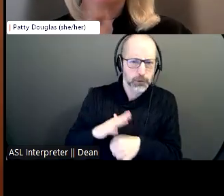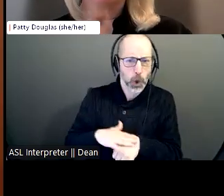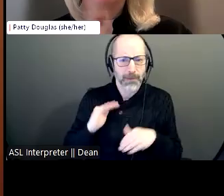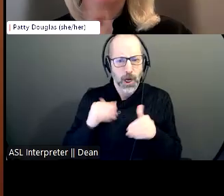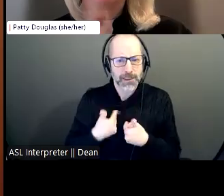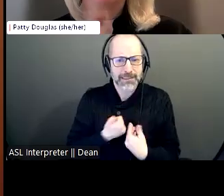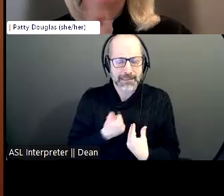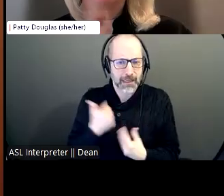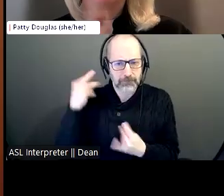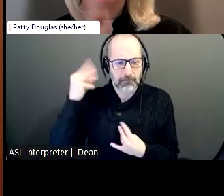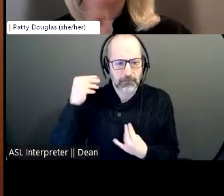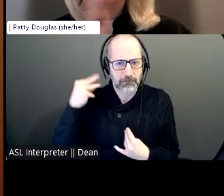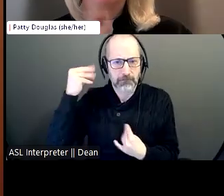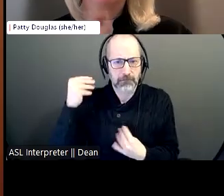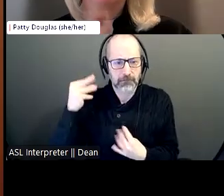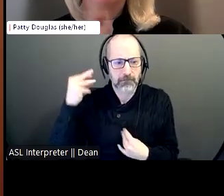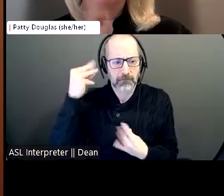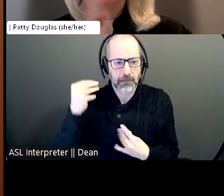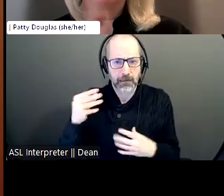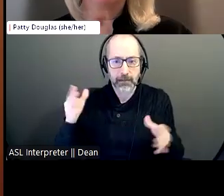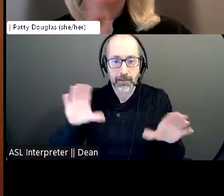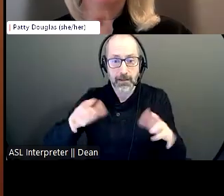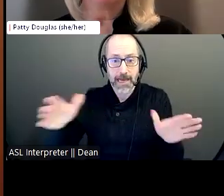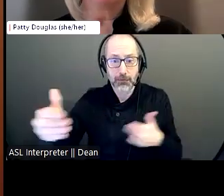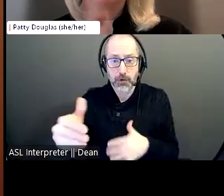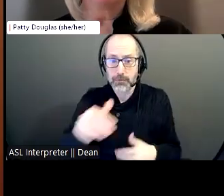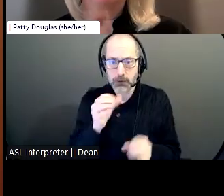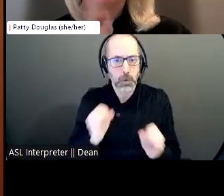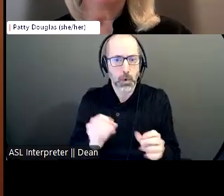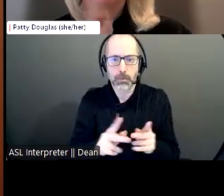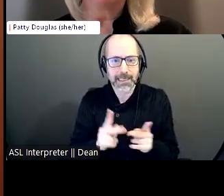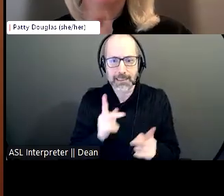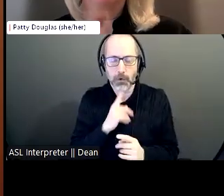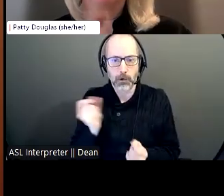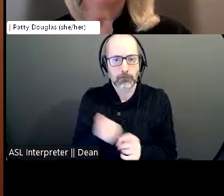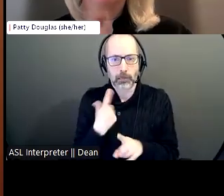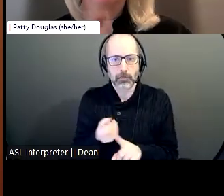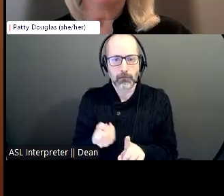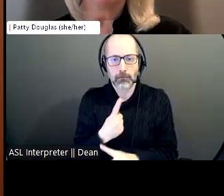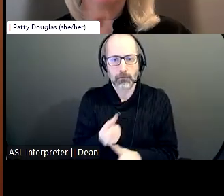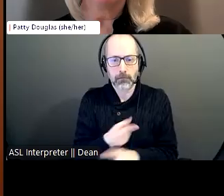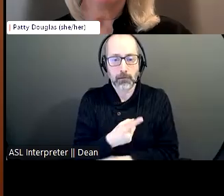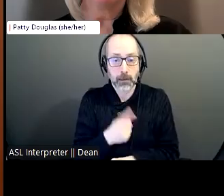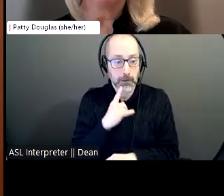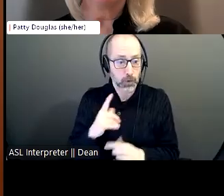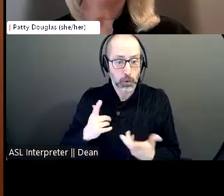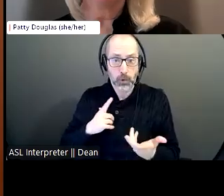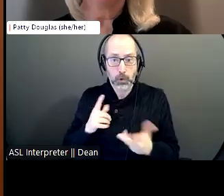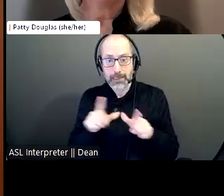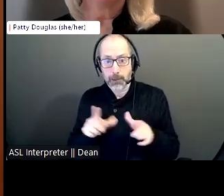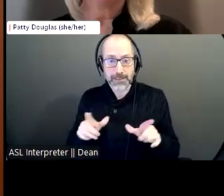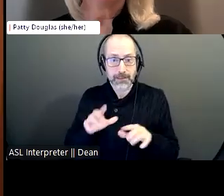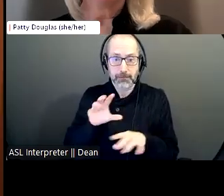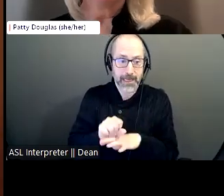à mon soi autiste. Do, do, do. La salle de classe n'est pas un lieu pour l'idiosyncrasie. Alors,